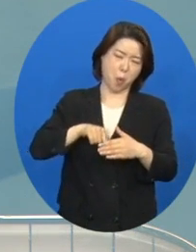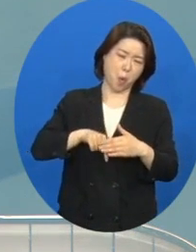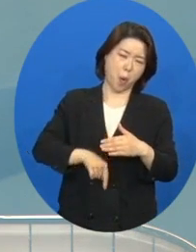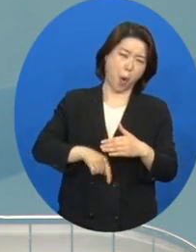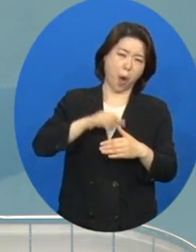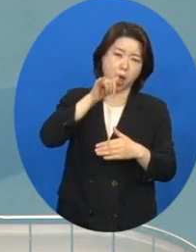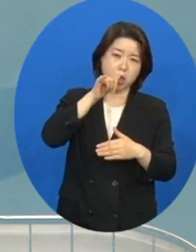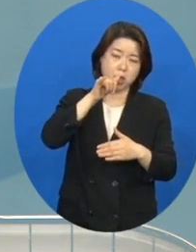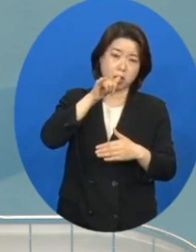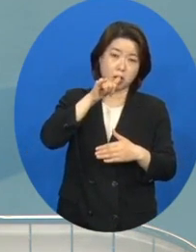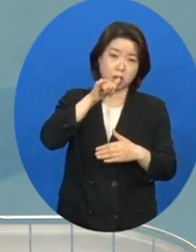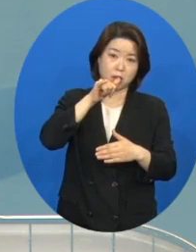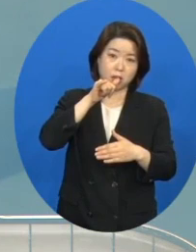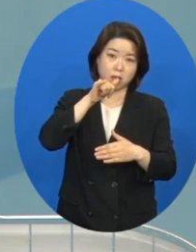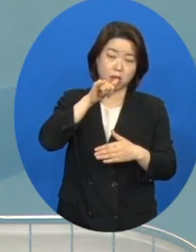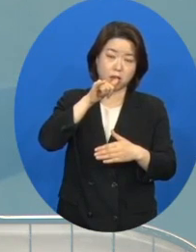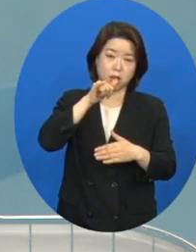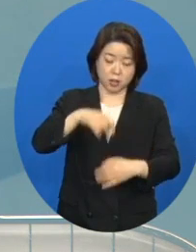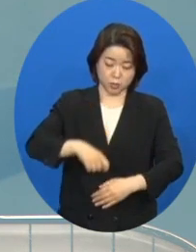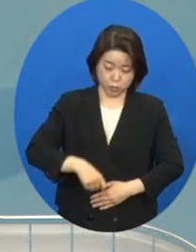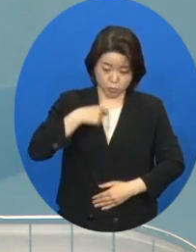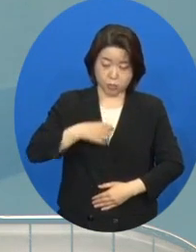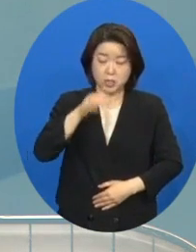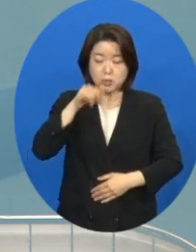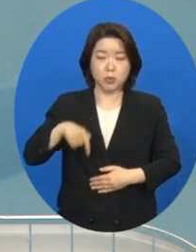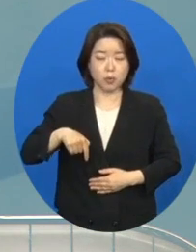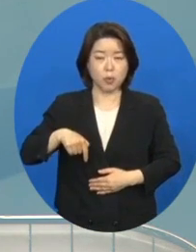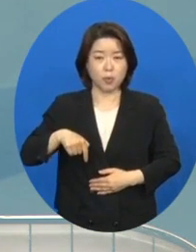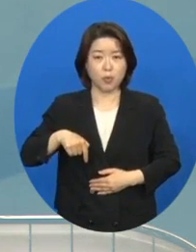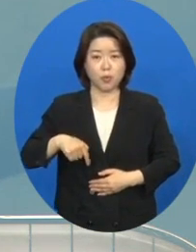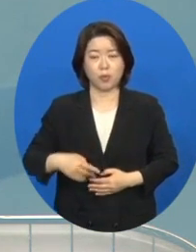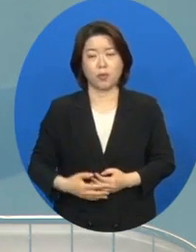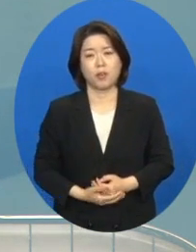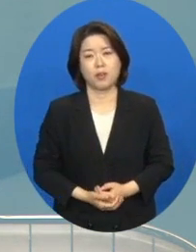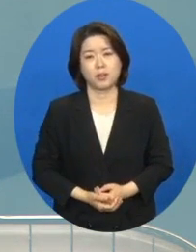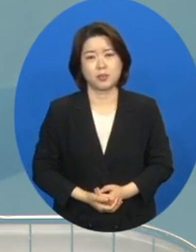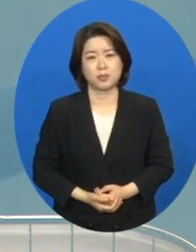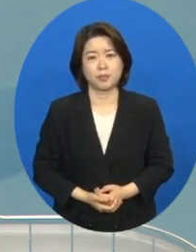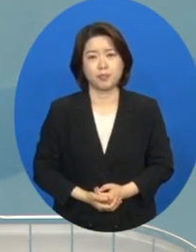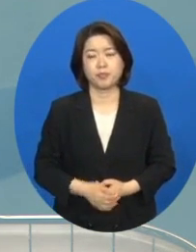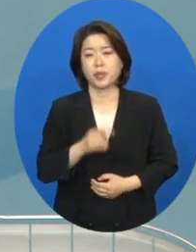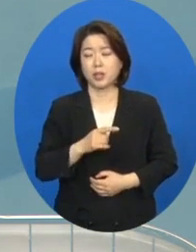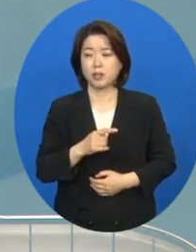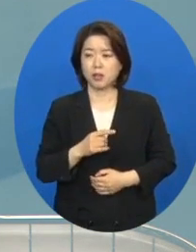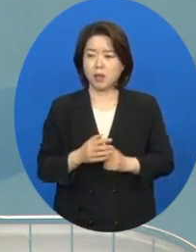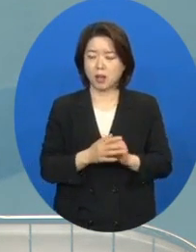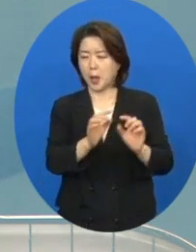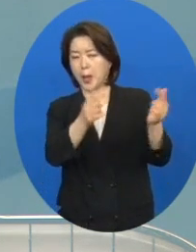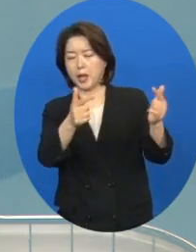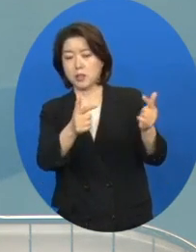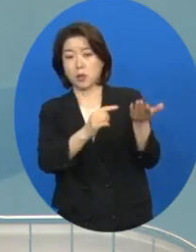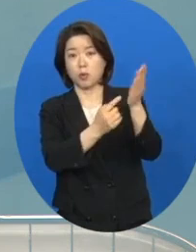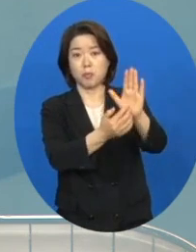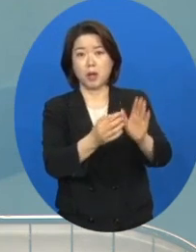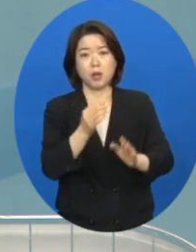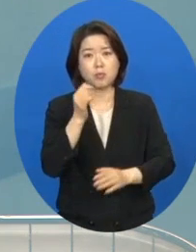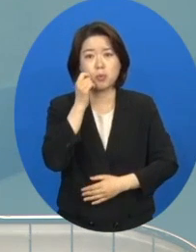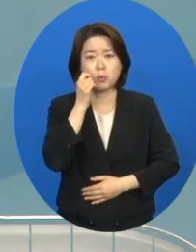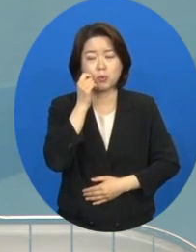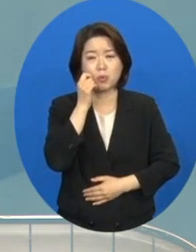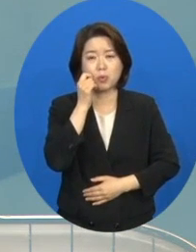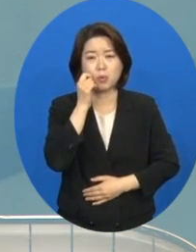마음속에 솔직히 있거든. 그걸 아니라고 부정할 수가 없더라고.